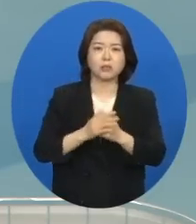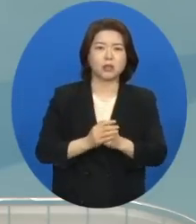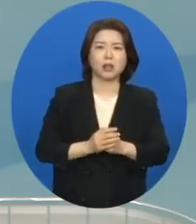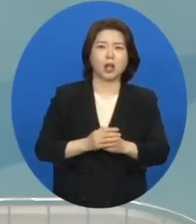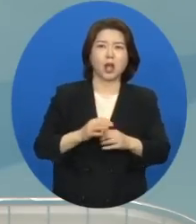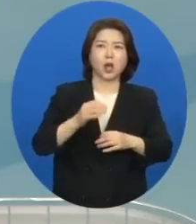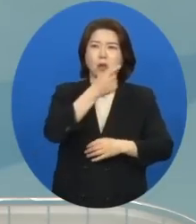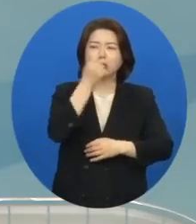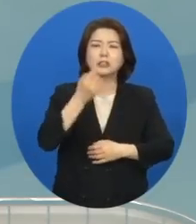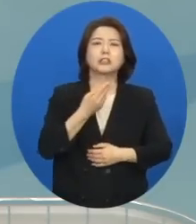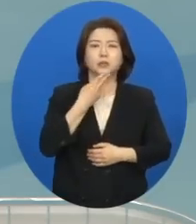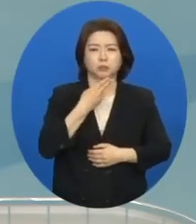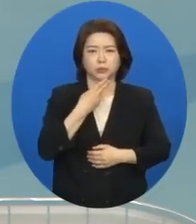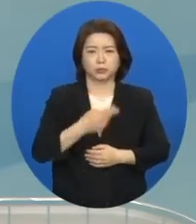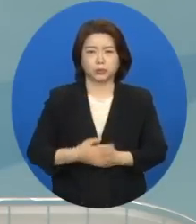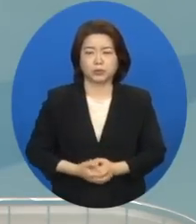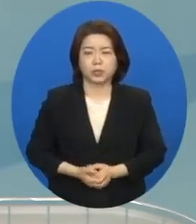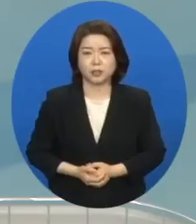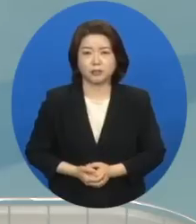여러분,